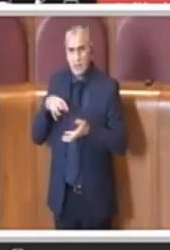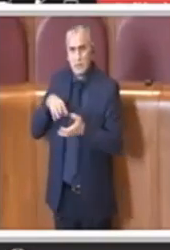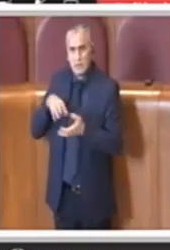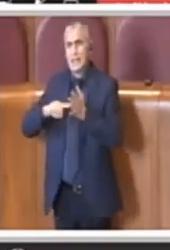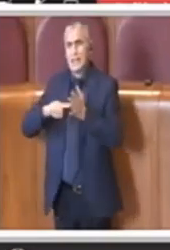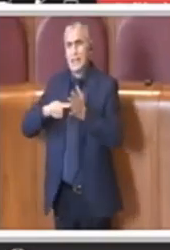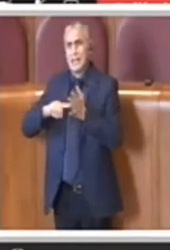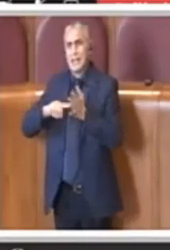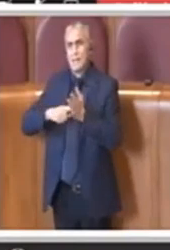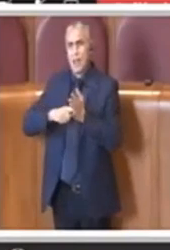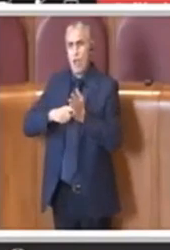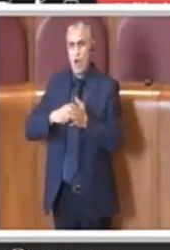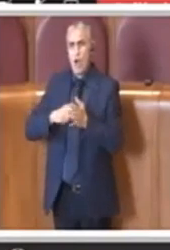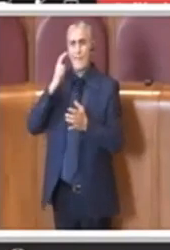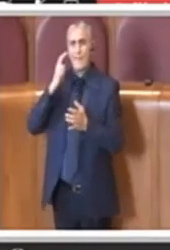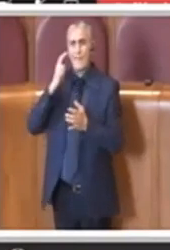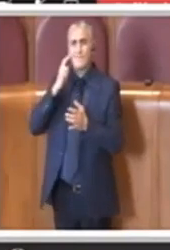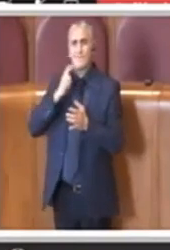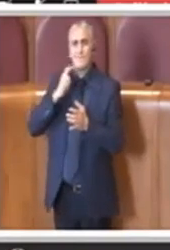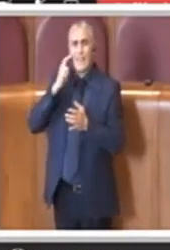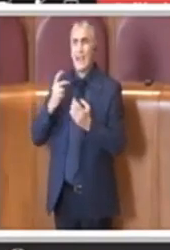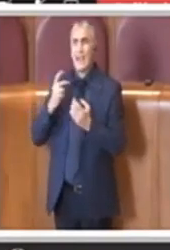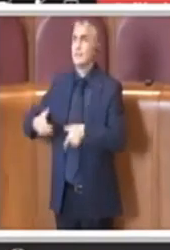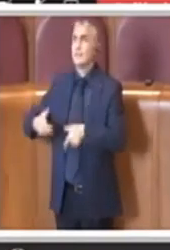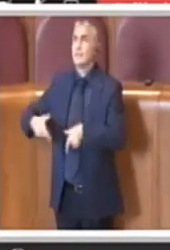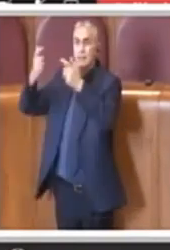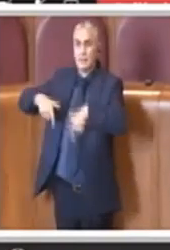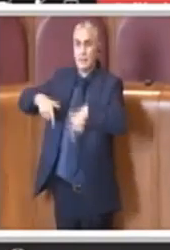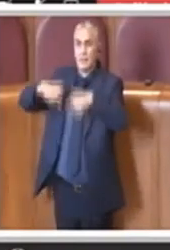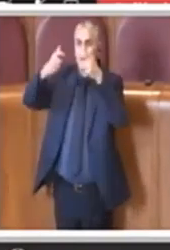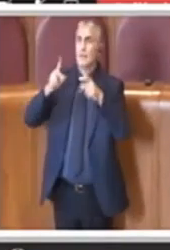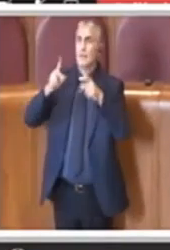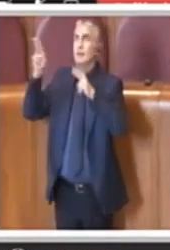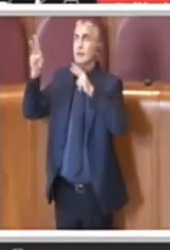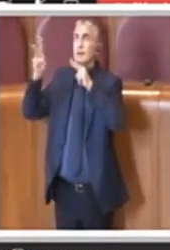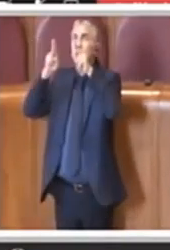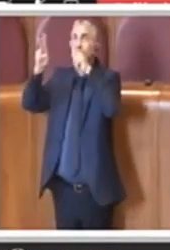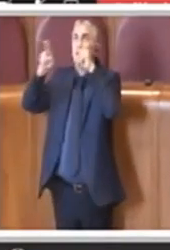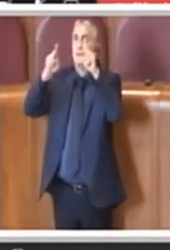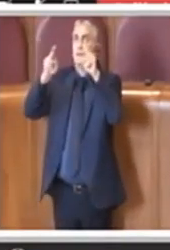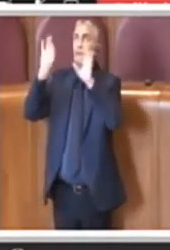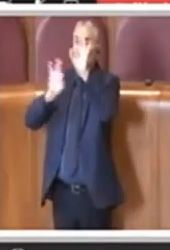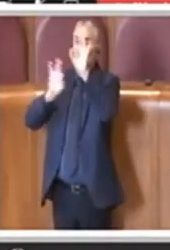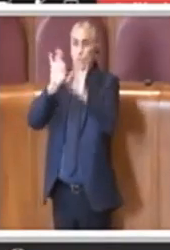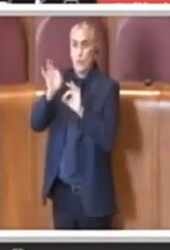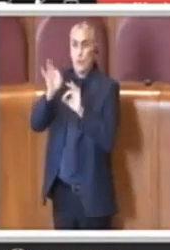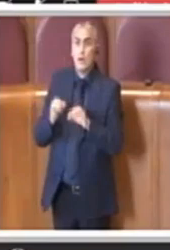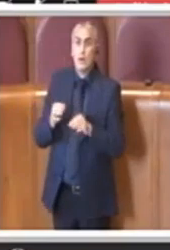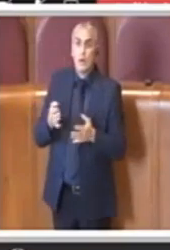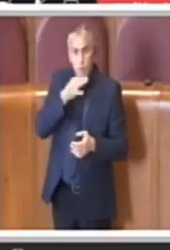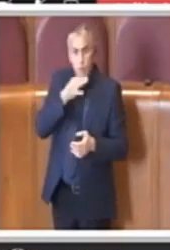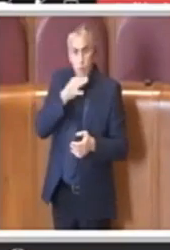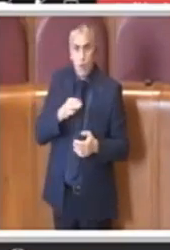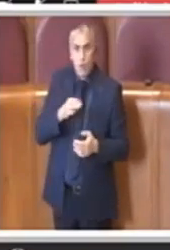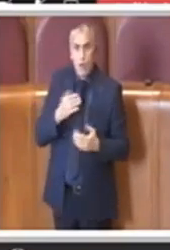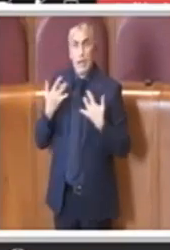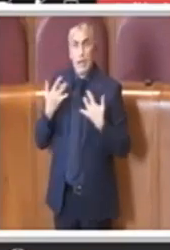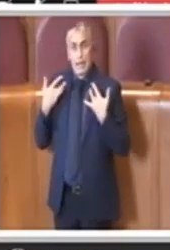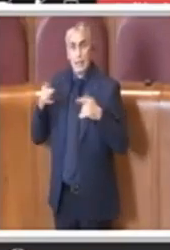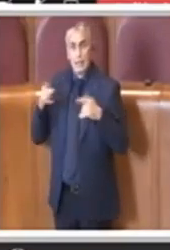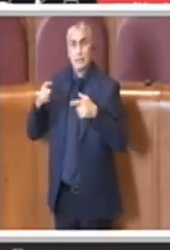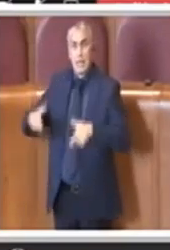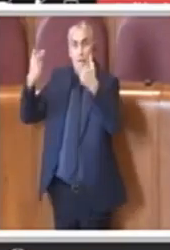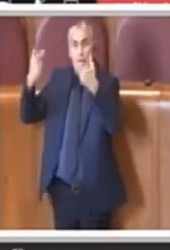milioni sul verde verticale per garantire una manutenzione del verde importante e per permettere appunto agli alberi